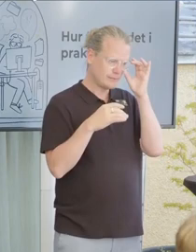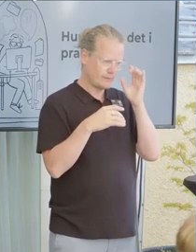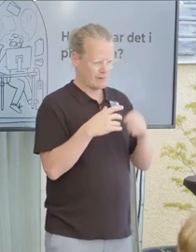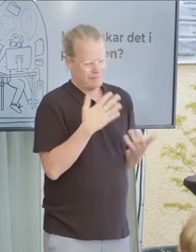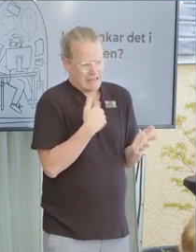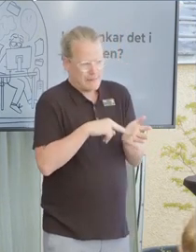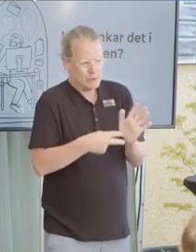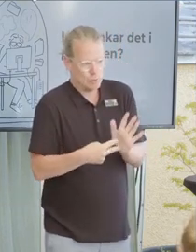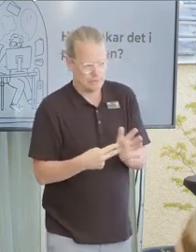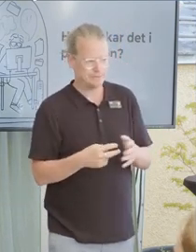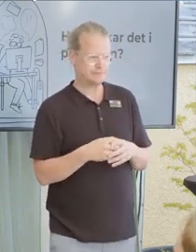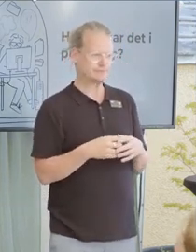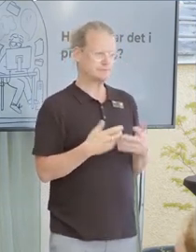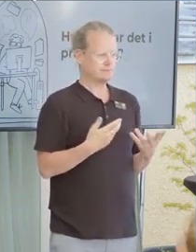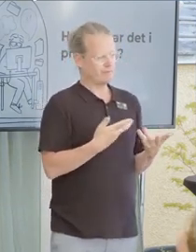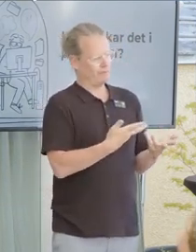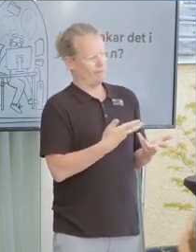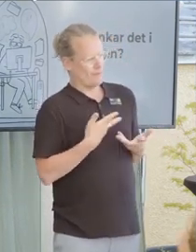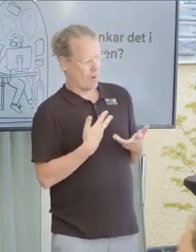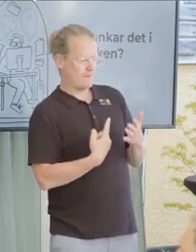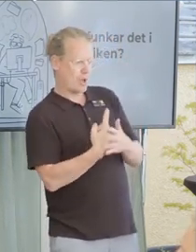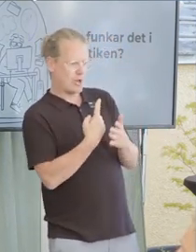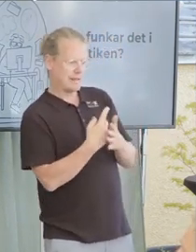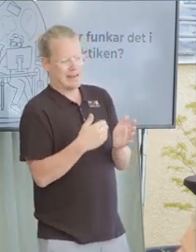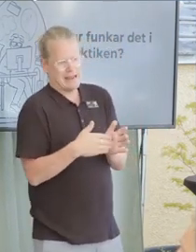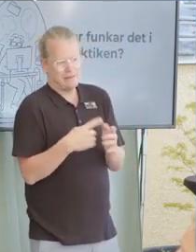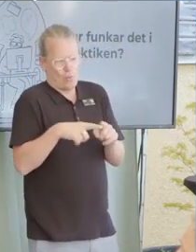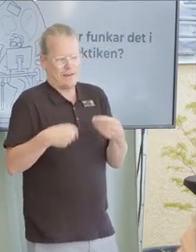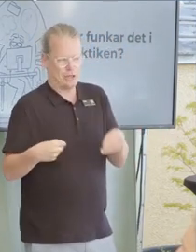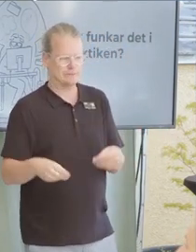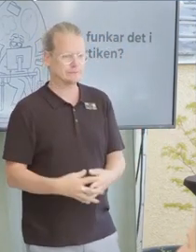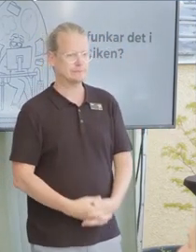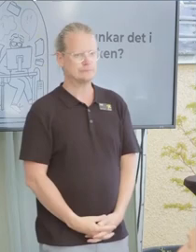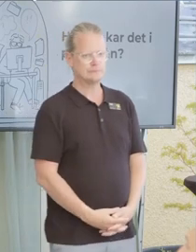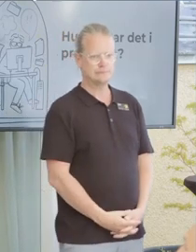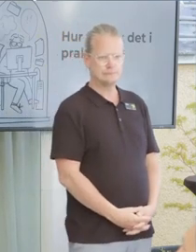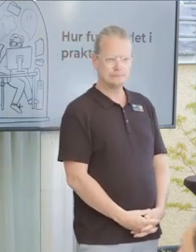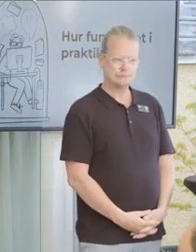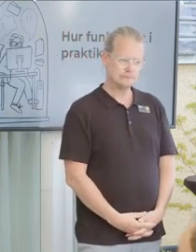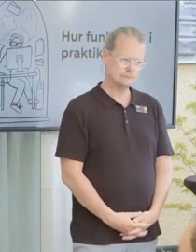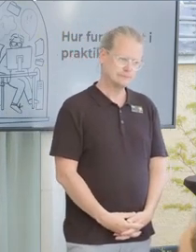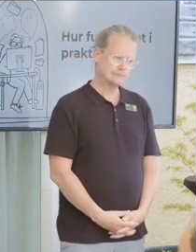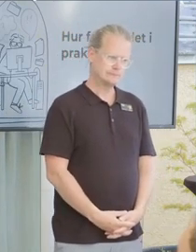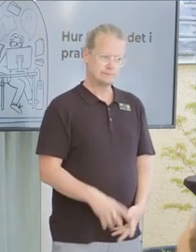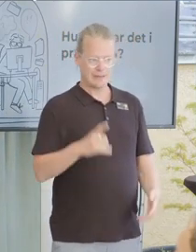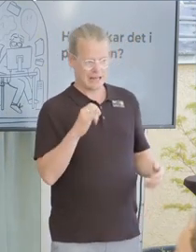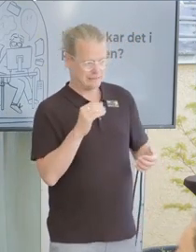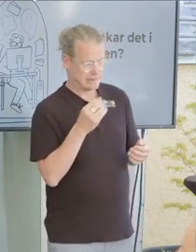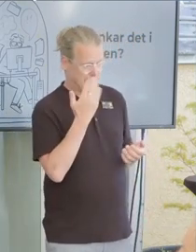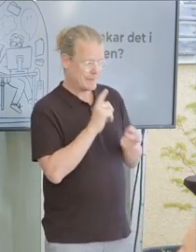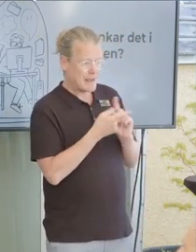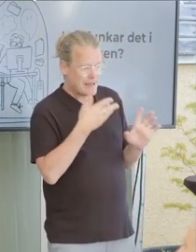material. Tillgängligt i olika skalor. Ja. Så det kan bara bli bättre. Det kan bara bli bättre. Men vad